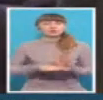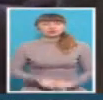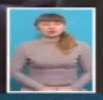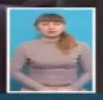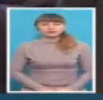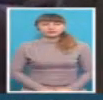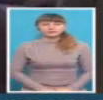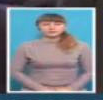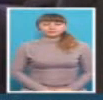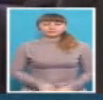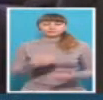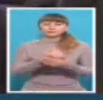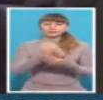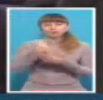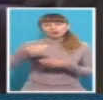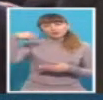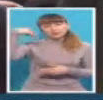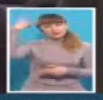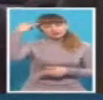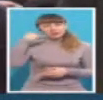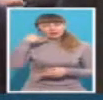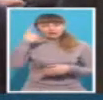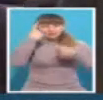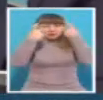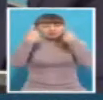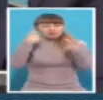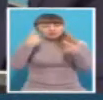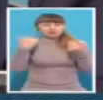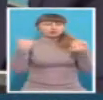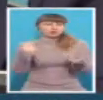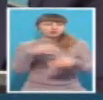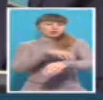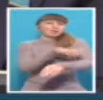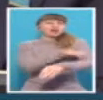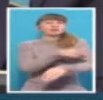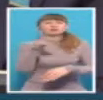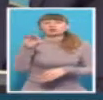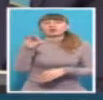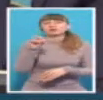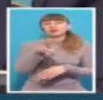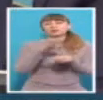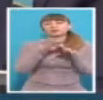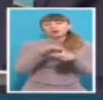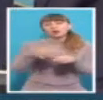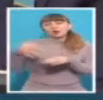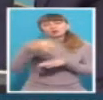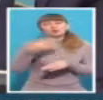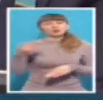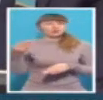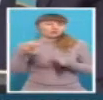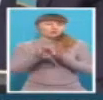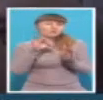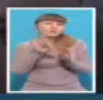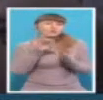Агроөнеркәсіп кешенді реттеу бойынша заң парламент мәжілісінің қарауында жатыр. Бүгінгі күні депутаттардың ұсынысымен 570 өзгеріс